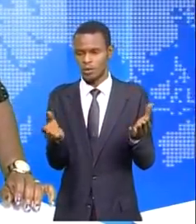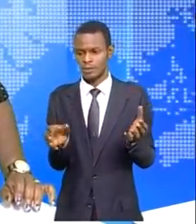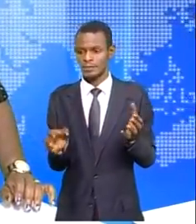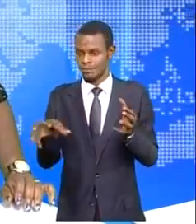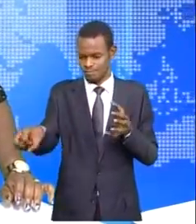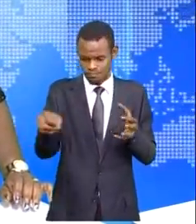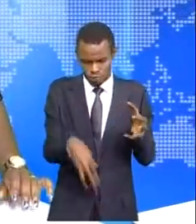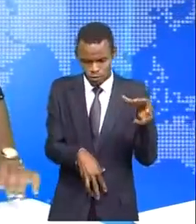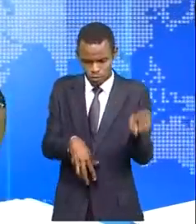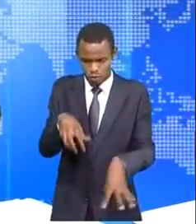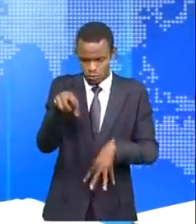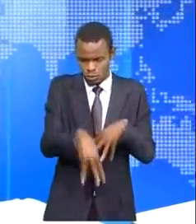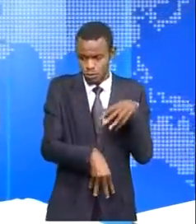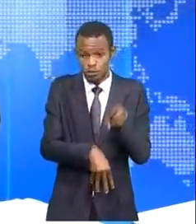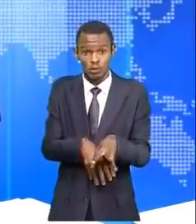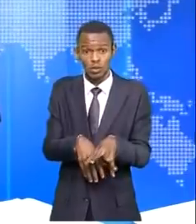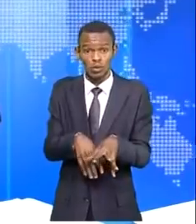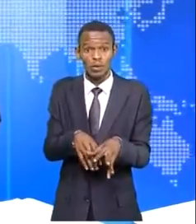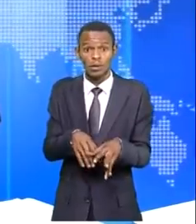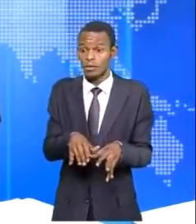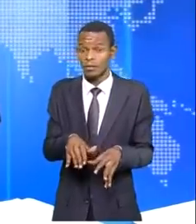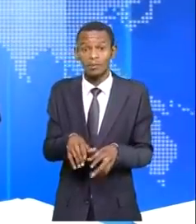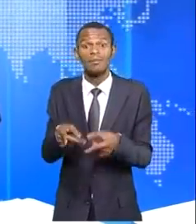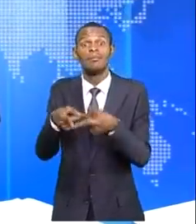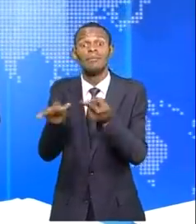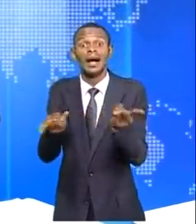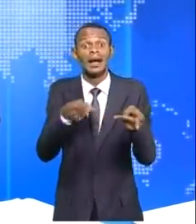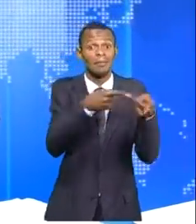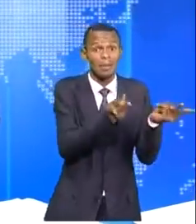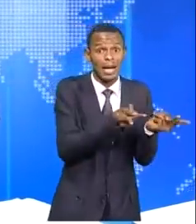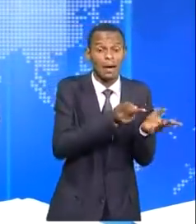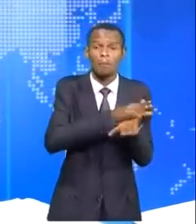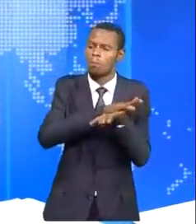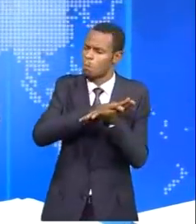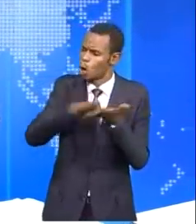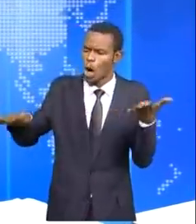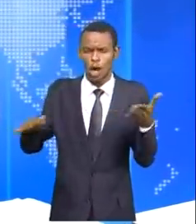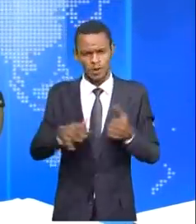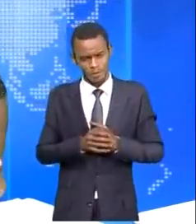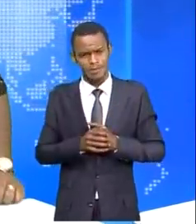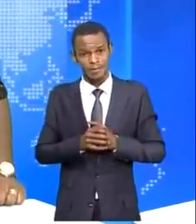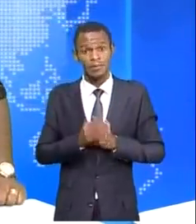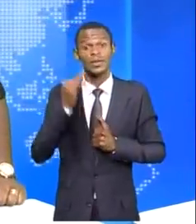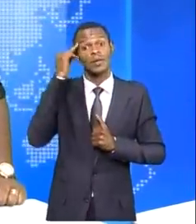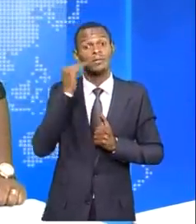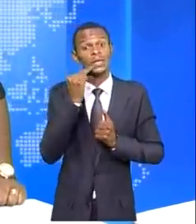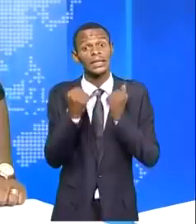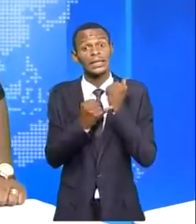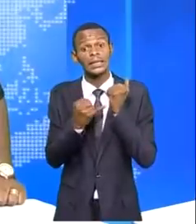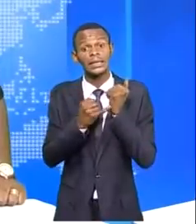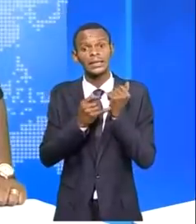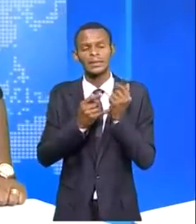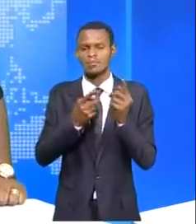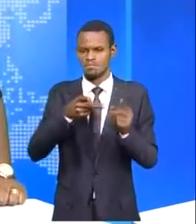l'environnement propos du ministre de l'environnement lors de sa visite d'une usine de recyclage à l'église du christ au congo